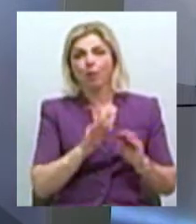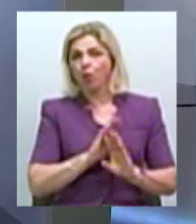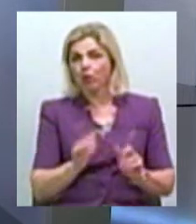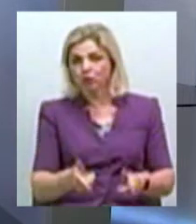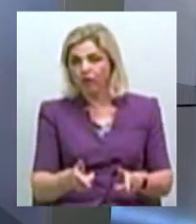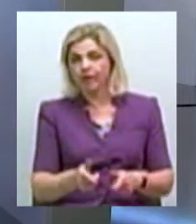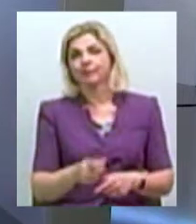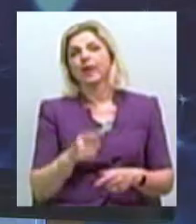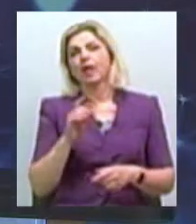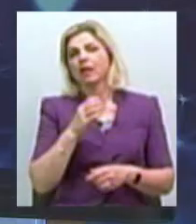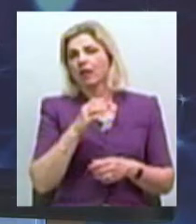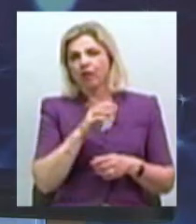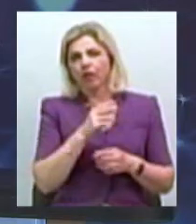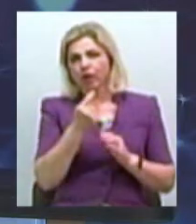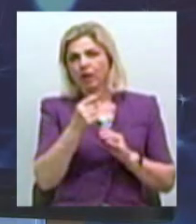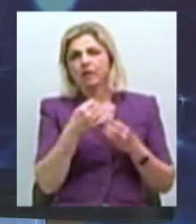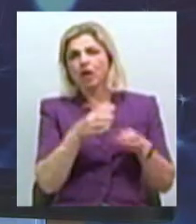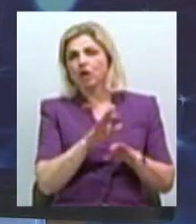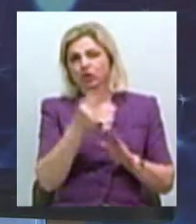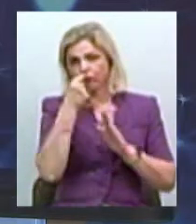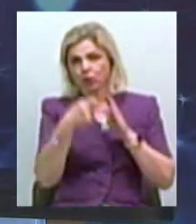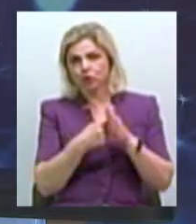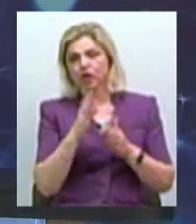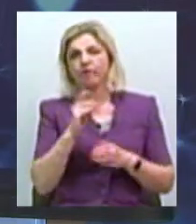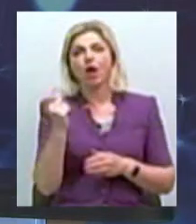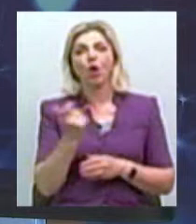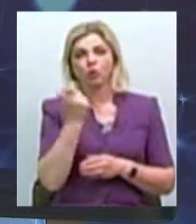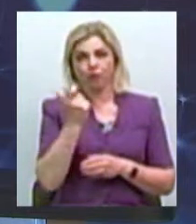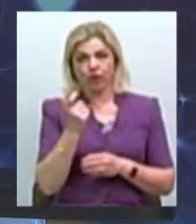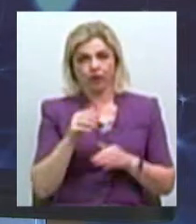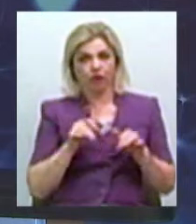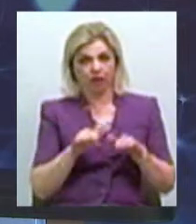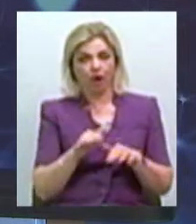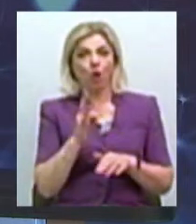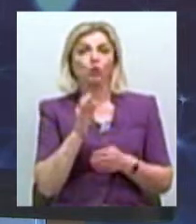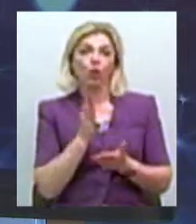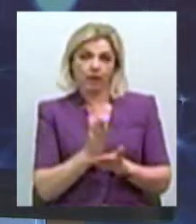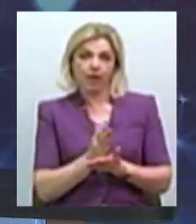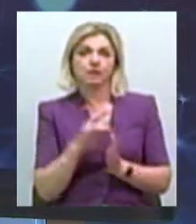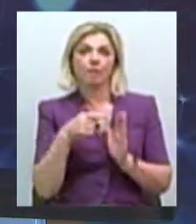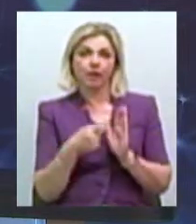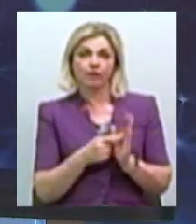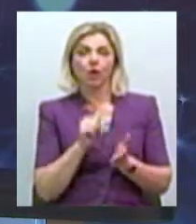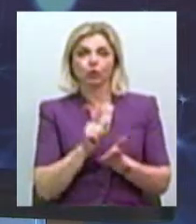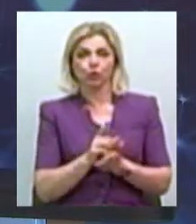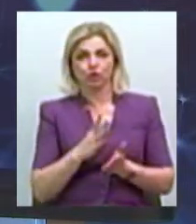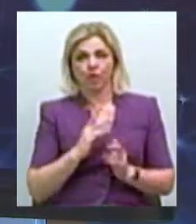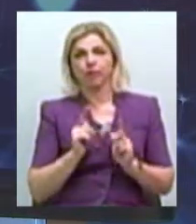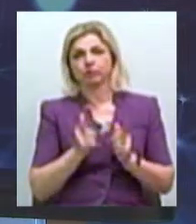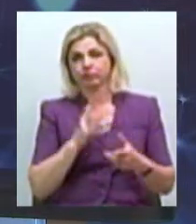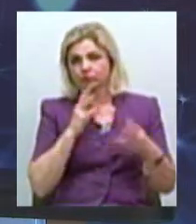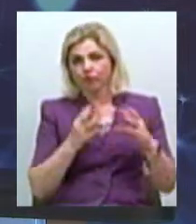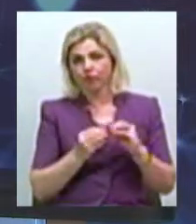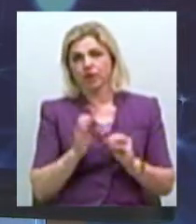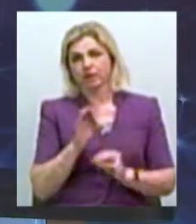ніхто не втручається в економічну, в господарську діяльність. Але є певні питання, які мають бути погоджені з профспілковим комітетом.